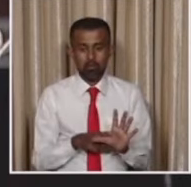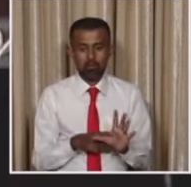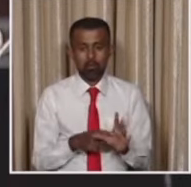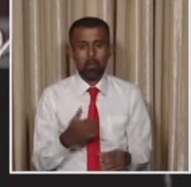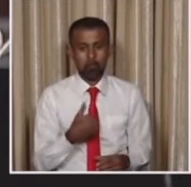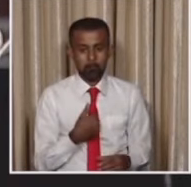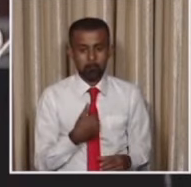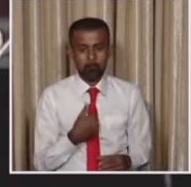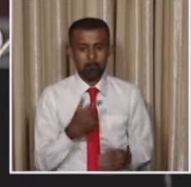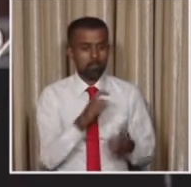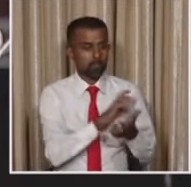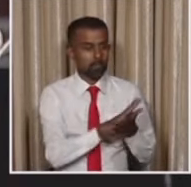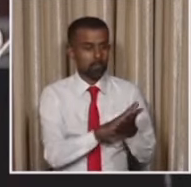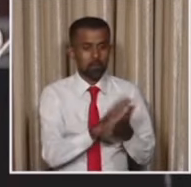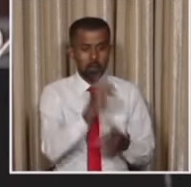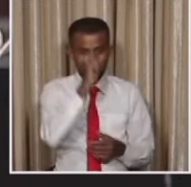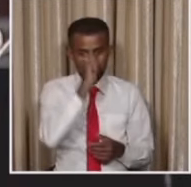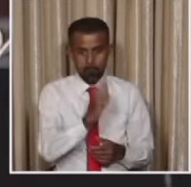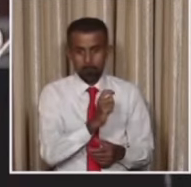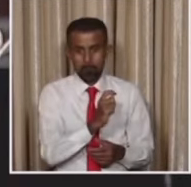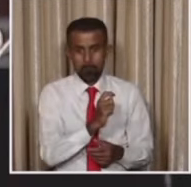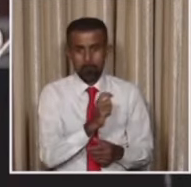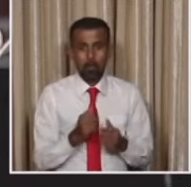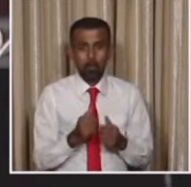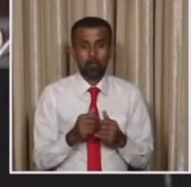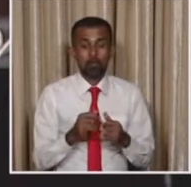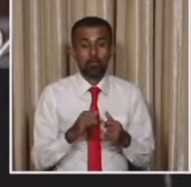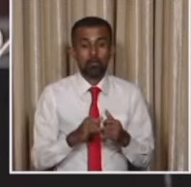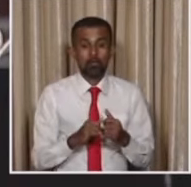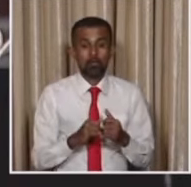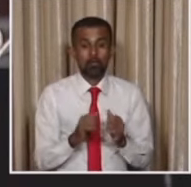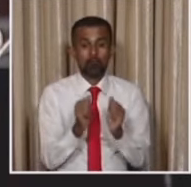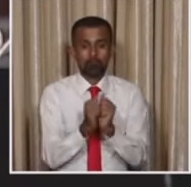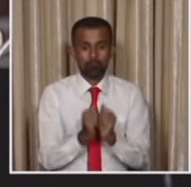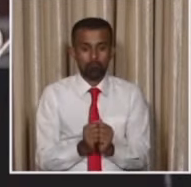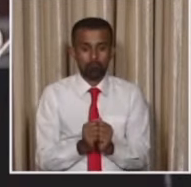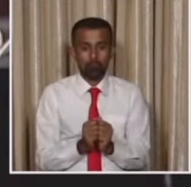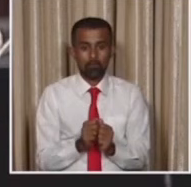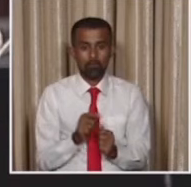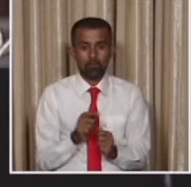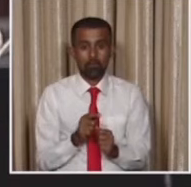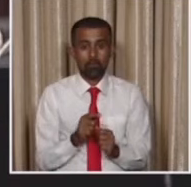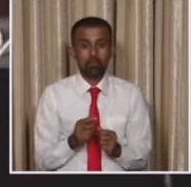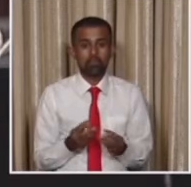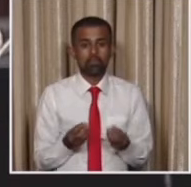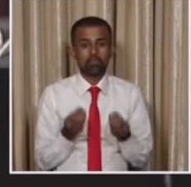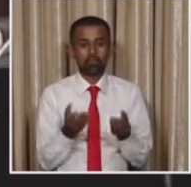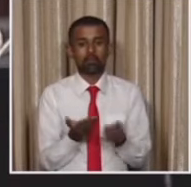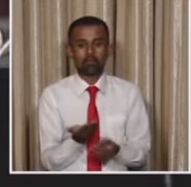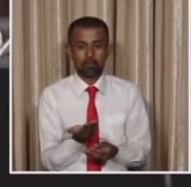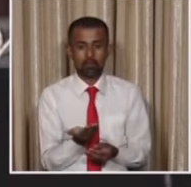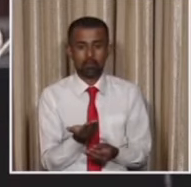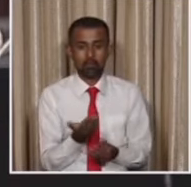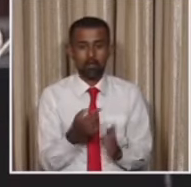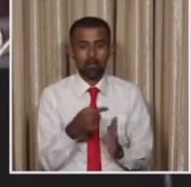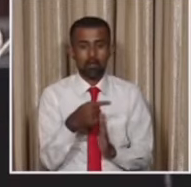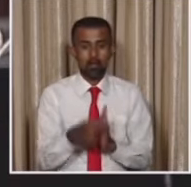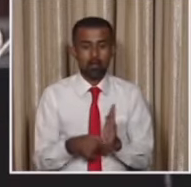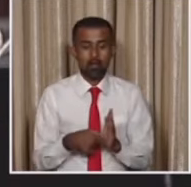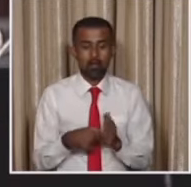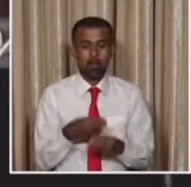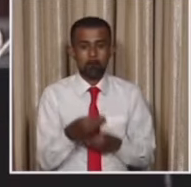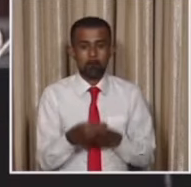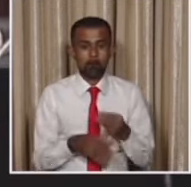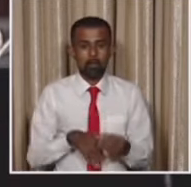මමත් චම්පික රණවක මන්ත්‍රීවරයාත් සියල උරුමේ කරපු ක්‍රියාකාරකමකට පරිත්‍යාගයක් ඉල්ලගෙන ලංකාවේ ඉන්න